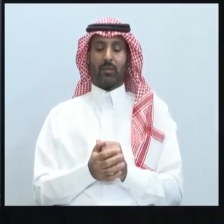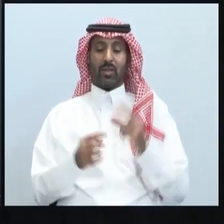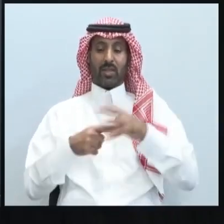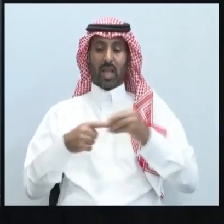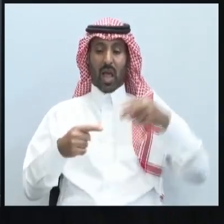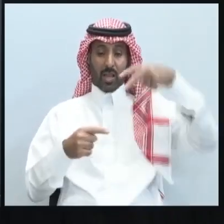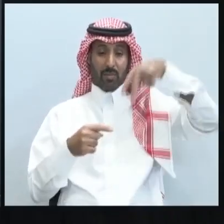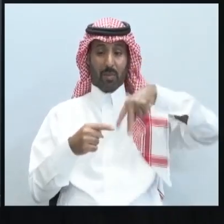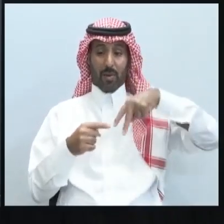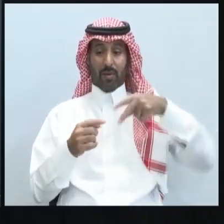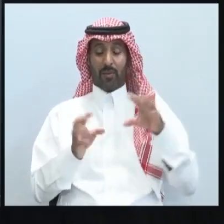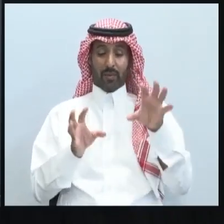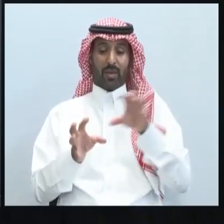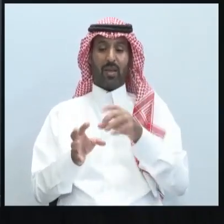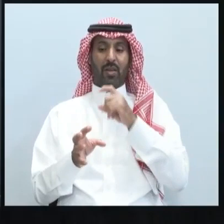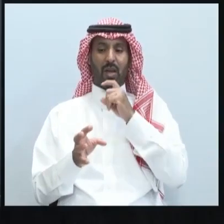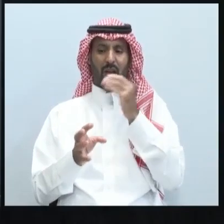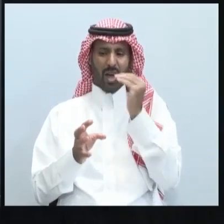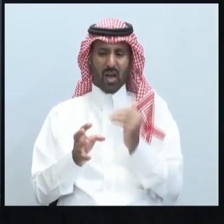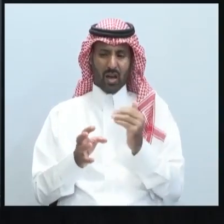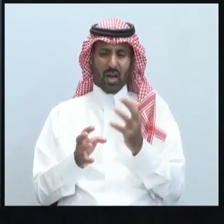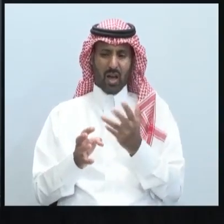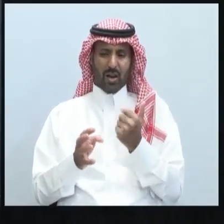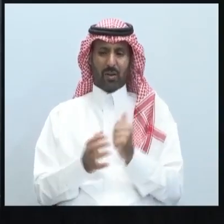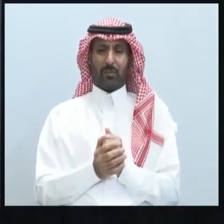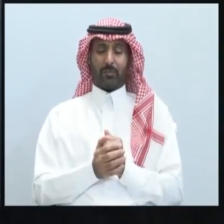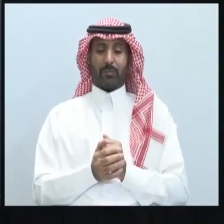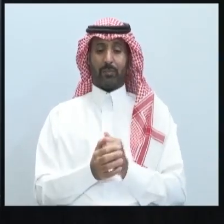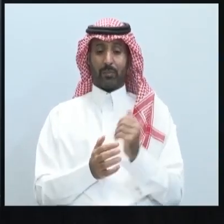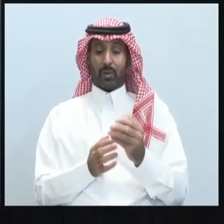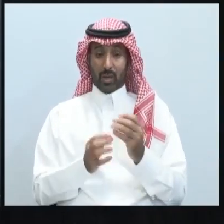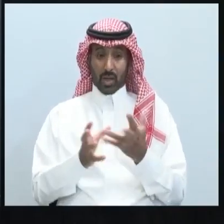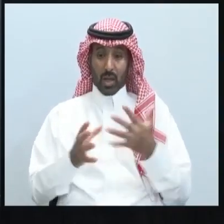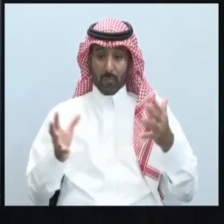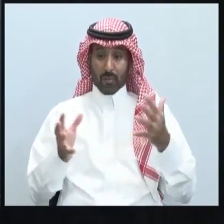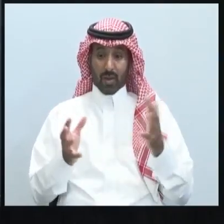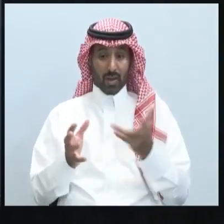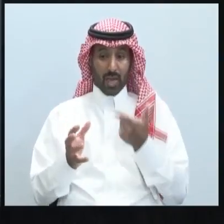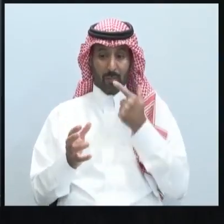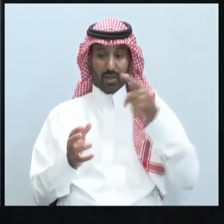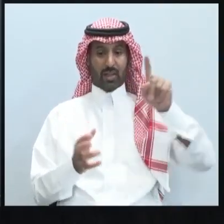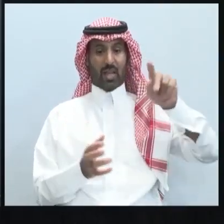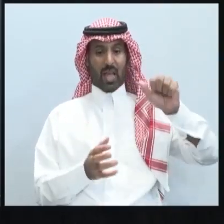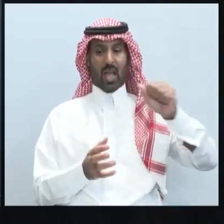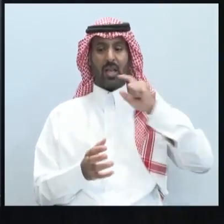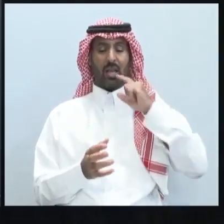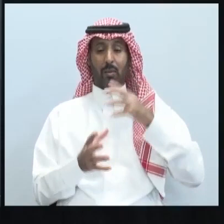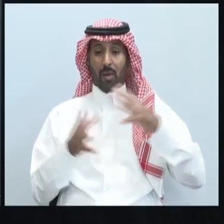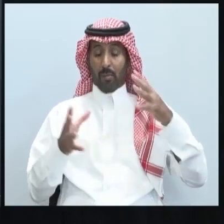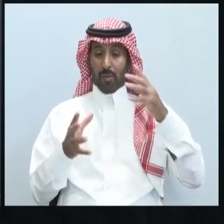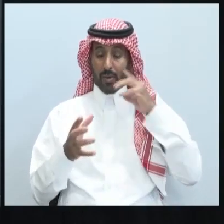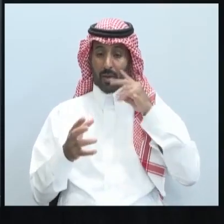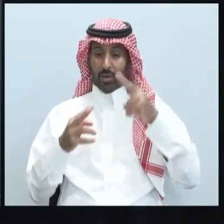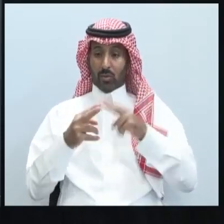ثمانيه فهنا ترتبهم على حسب ايش على حسب الكيه اذا كانت قيمه ال ka كبيره فان توصيل التيار الكهربائي